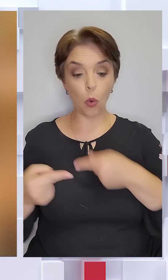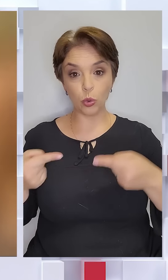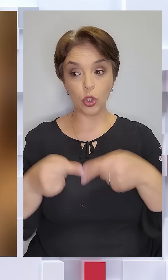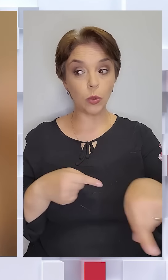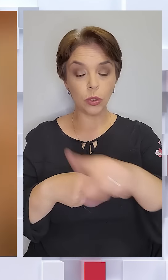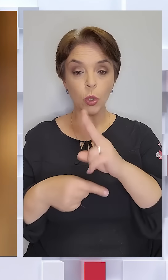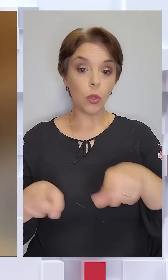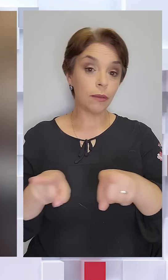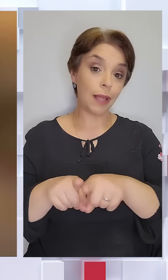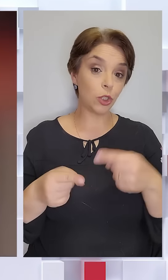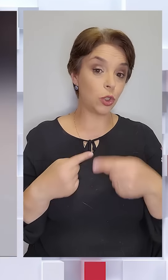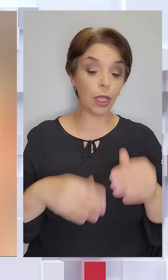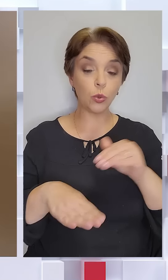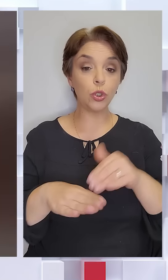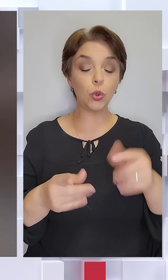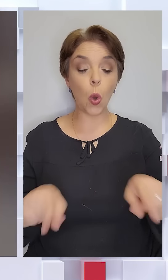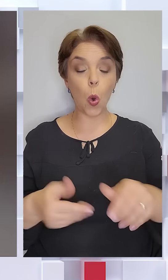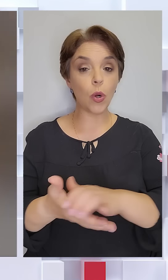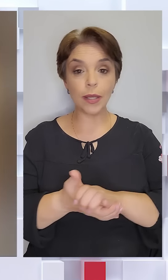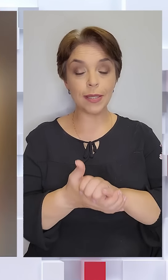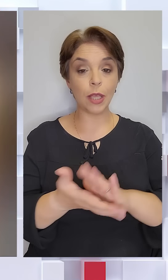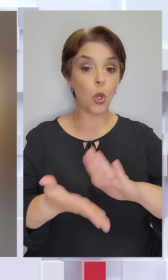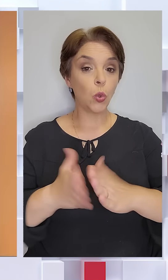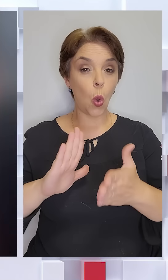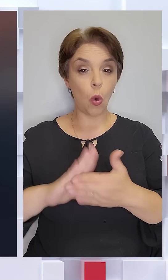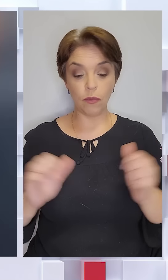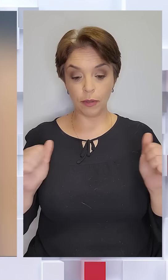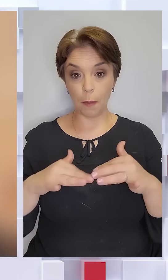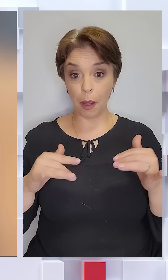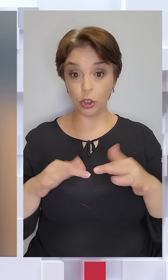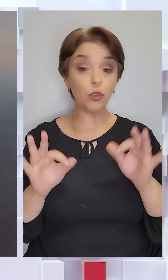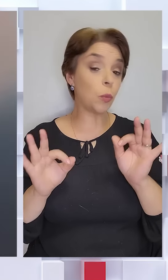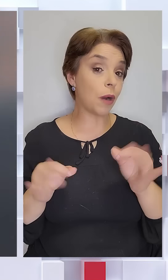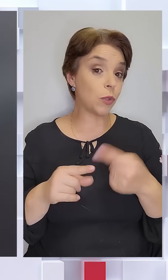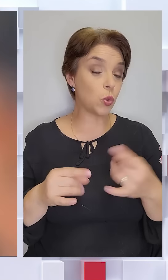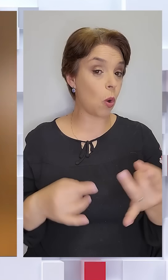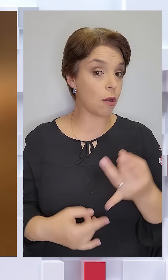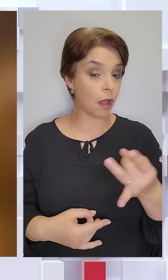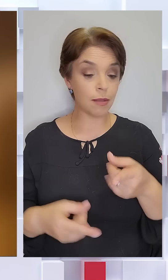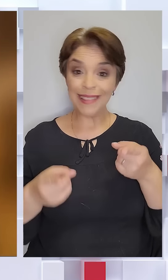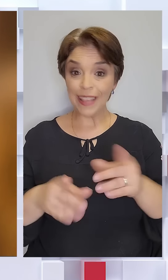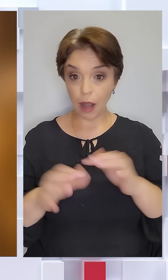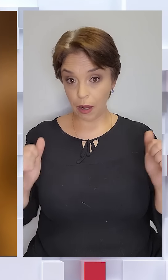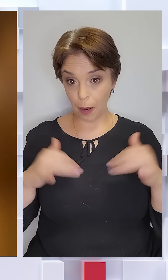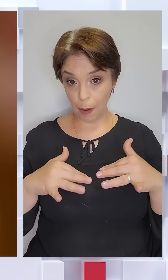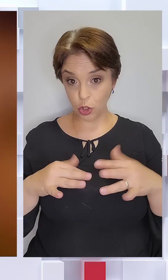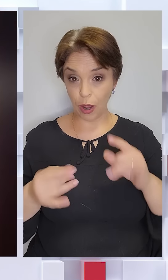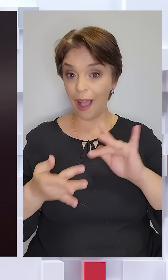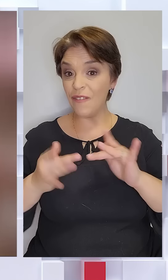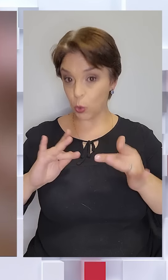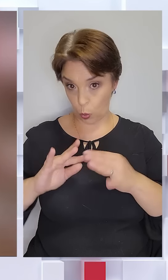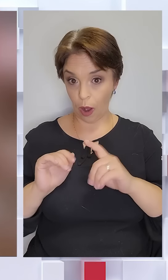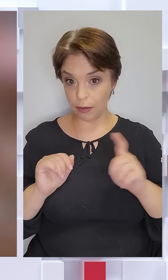до тих, хто так чи інакше дотичний до організації договірних матчів. Щоправда, цього разу не реальних матчів, а